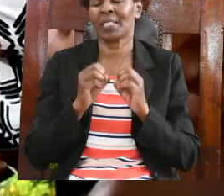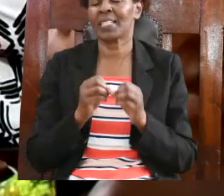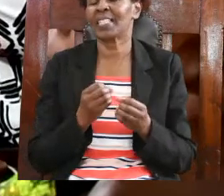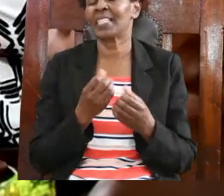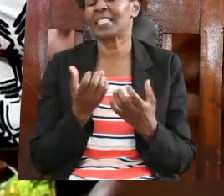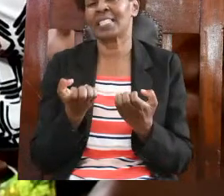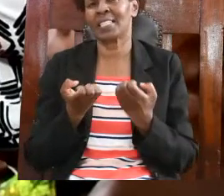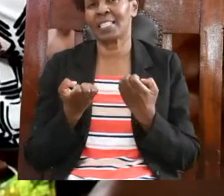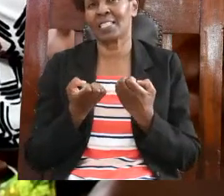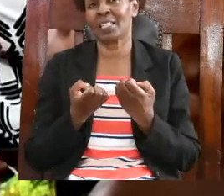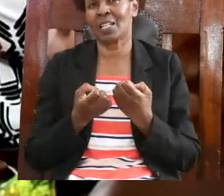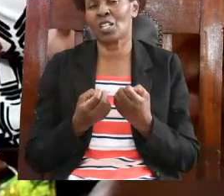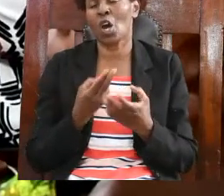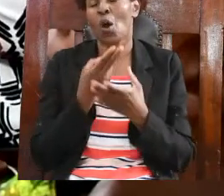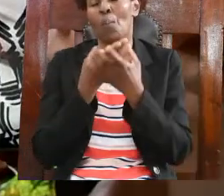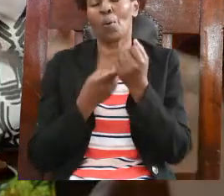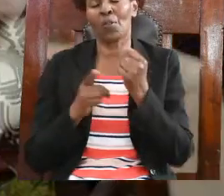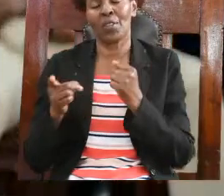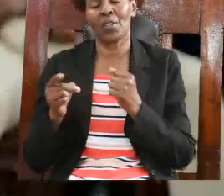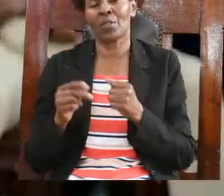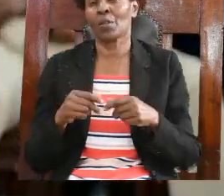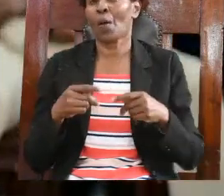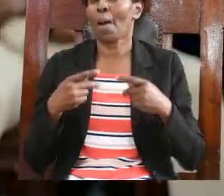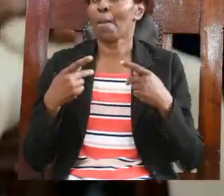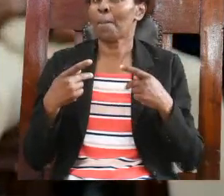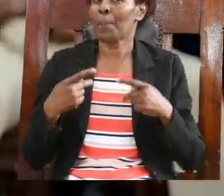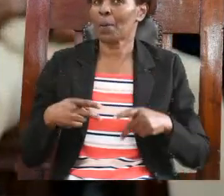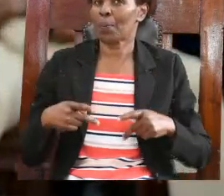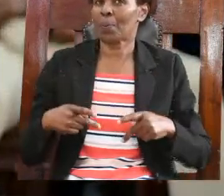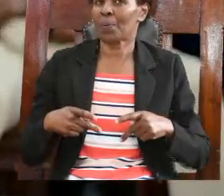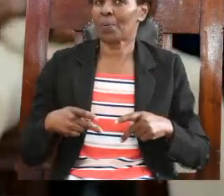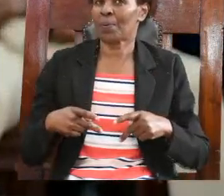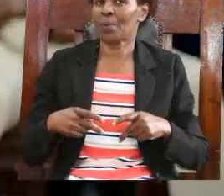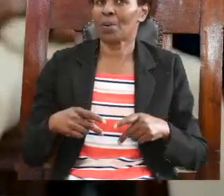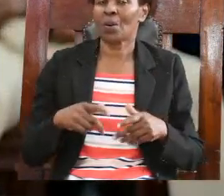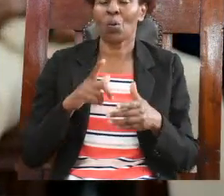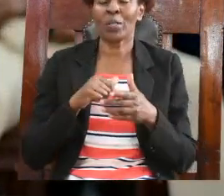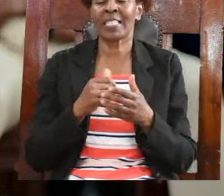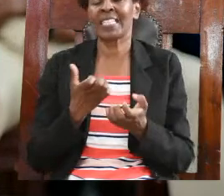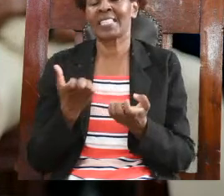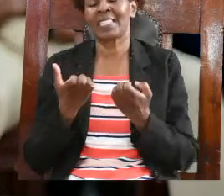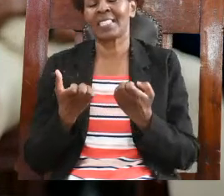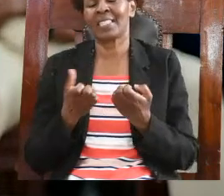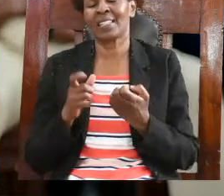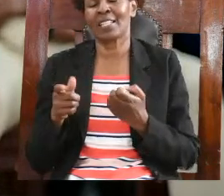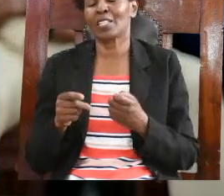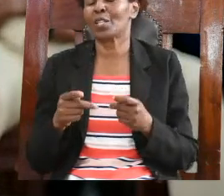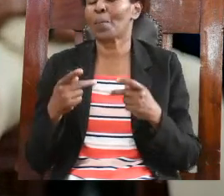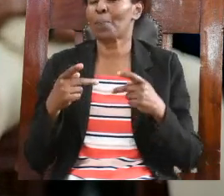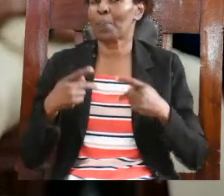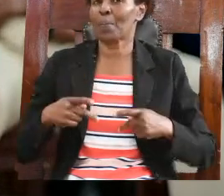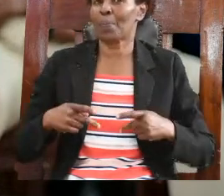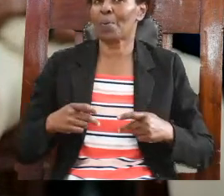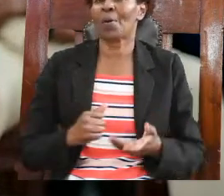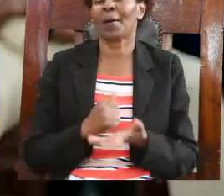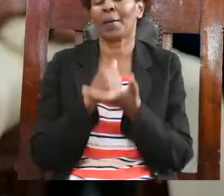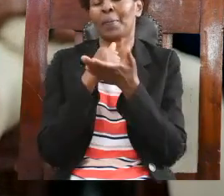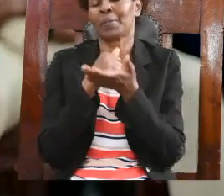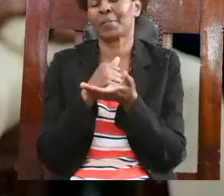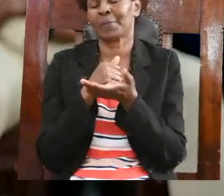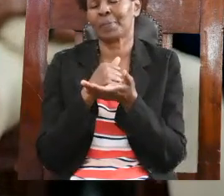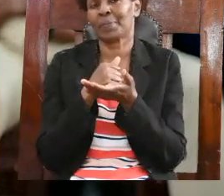Timotheo, alihitaji Epafroditus, ili akihitaji jambo lolote lile, hawa ndio waliokuwa